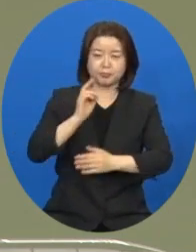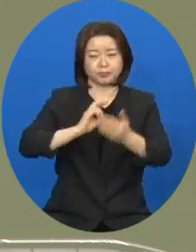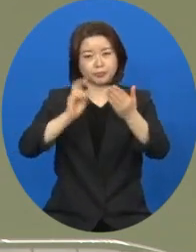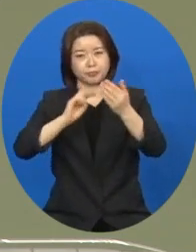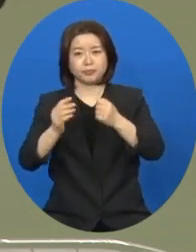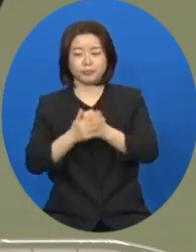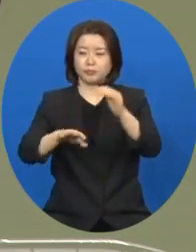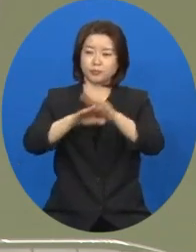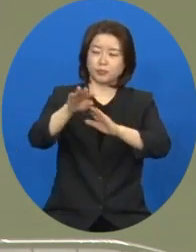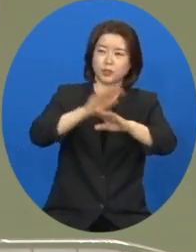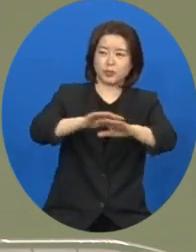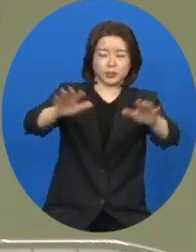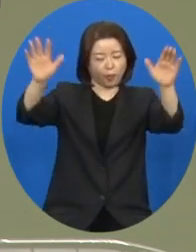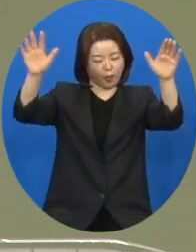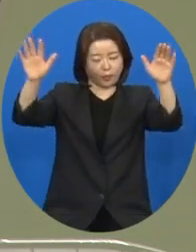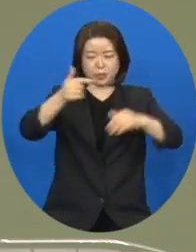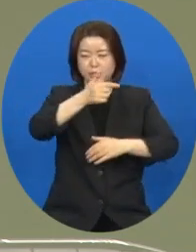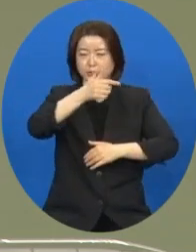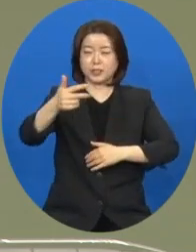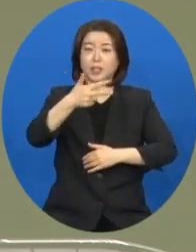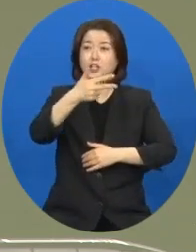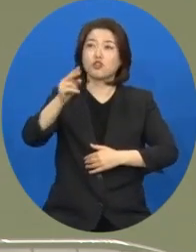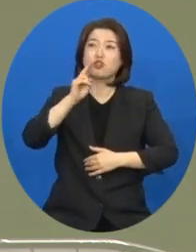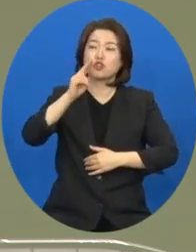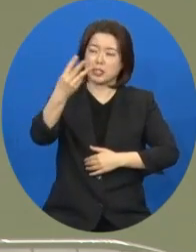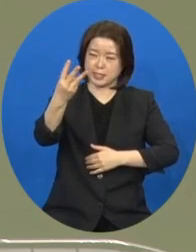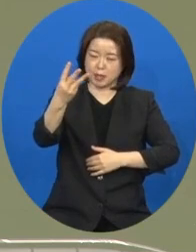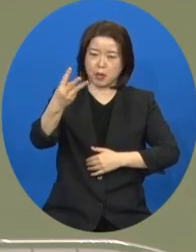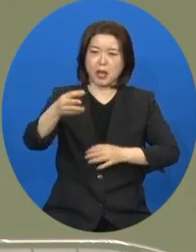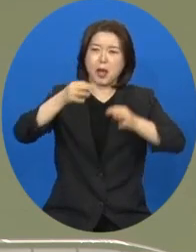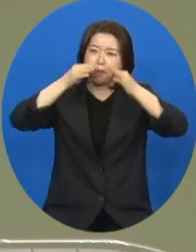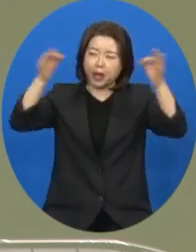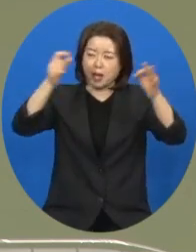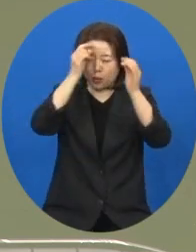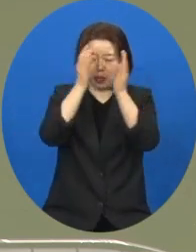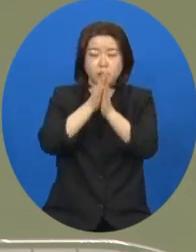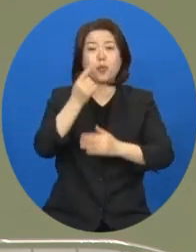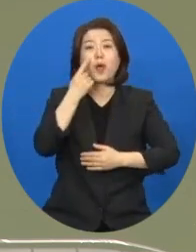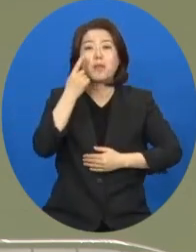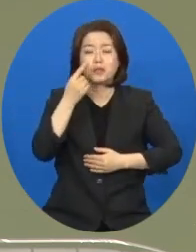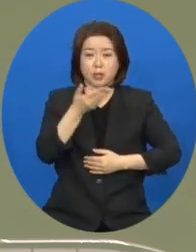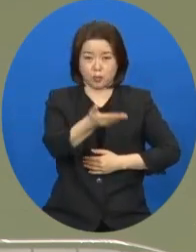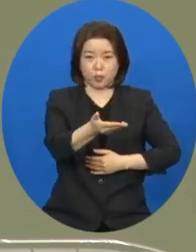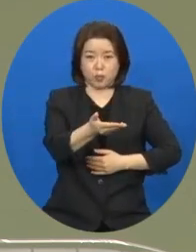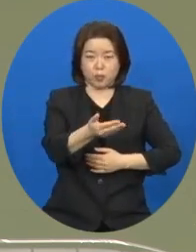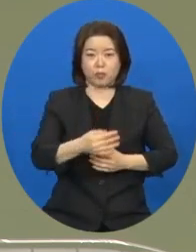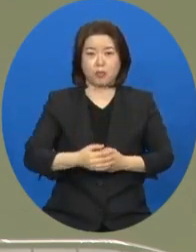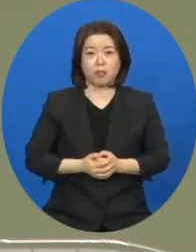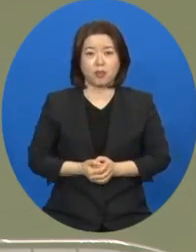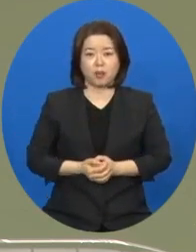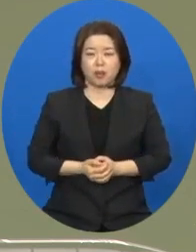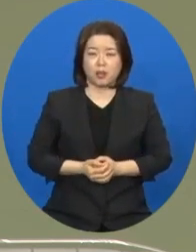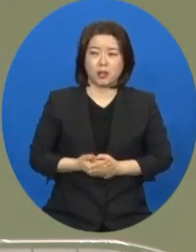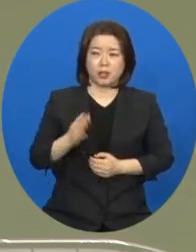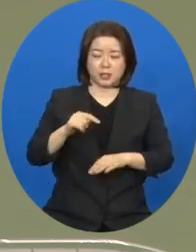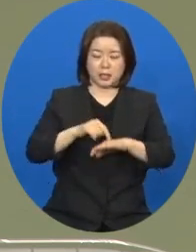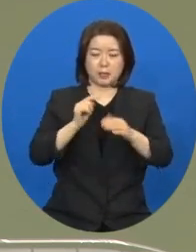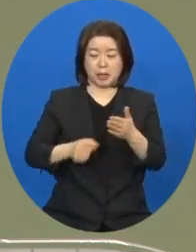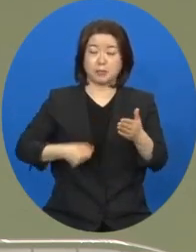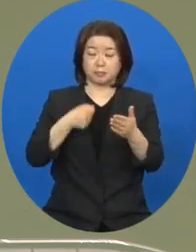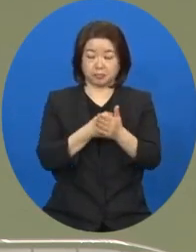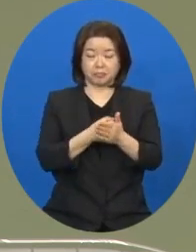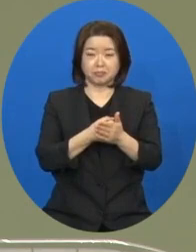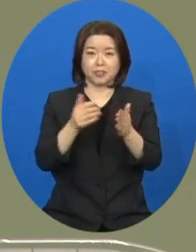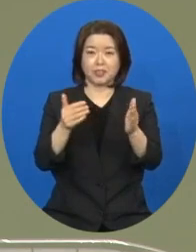들고 큰 소리로 주여 세 번 부르짖고 기도하자고. 아, 그러는데 그냥 마음을 딱 정리를